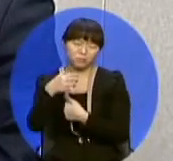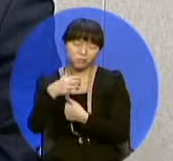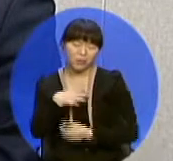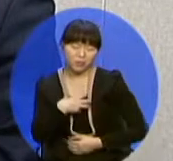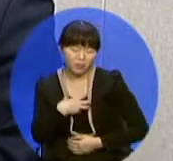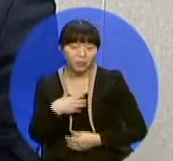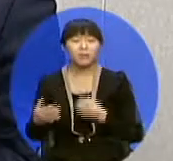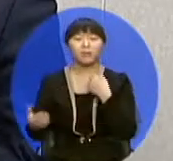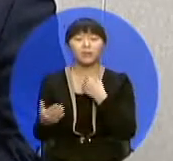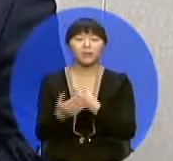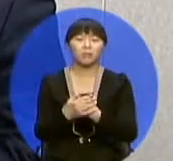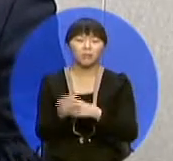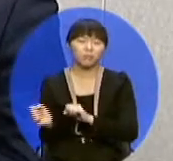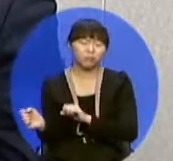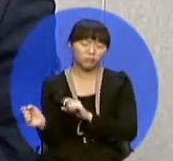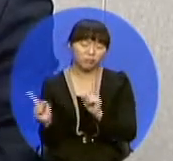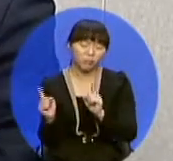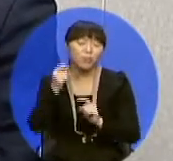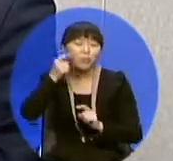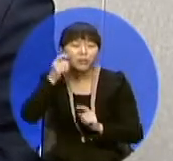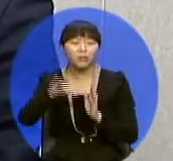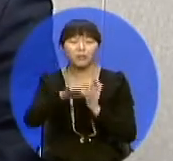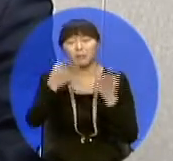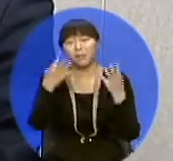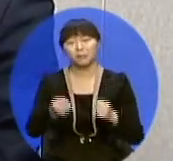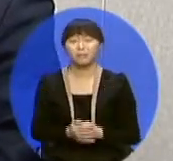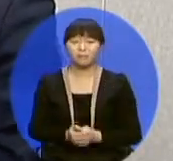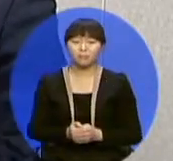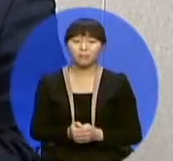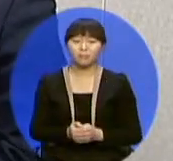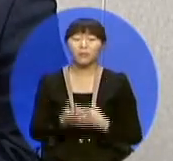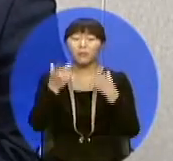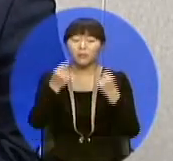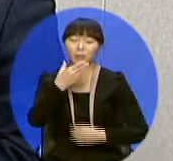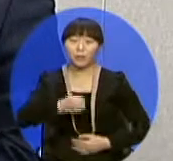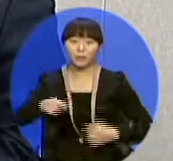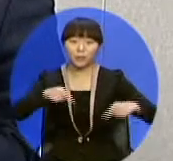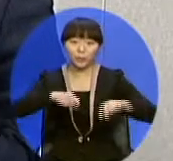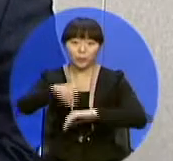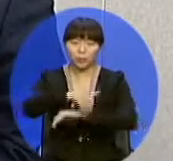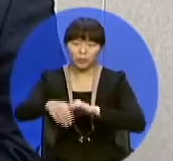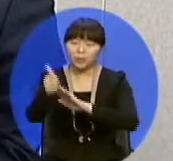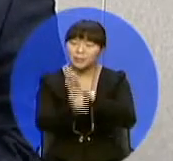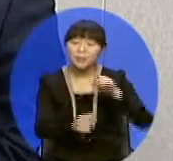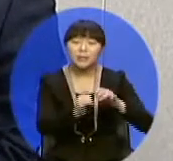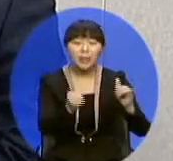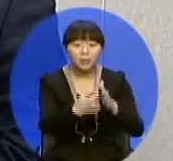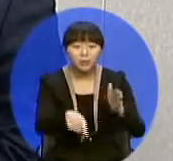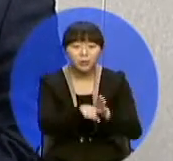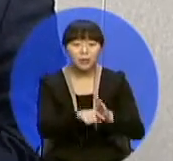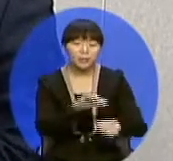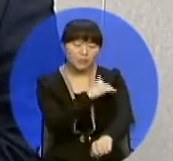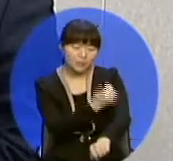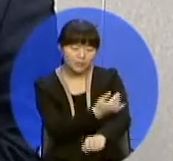압박을 받아서 더 이상 회생하지 못하는 그런 경우들이 꽤 있더라고요. 그러면 이런 복지 정책도 그런 실패한 사람들,